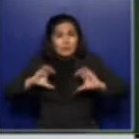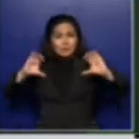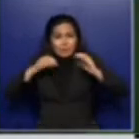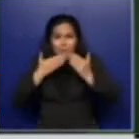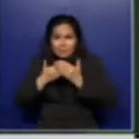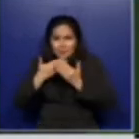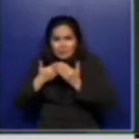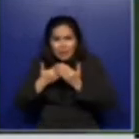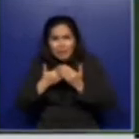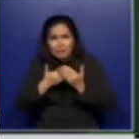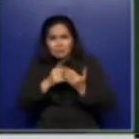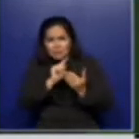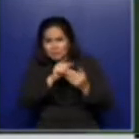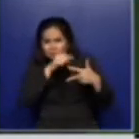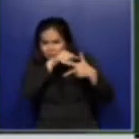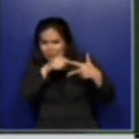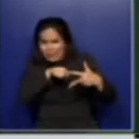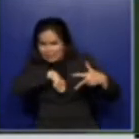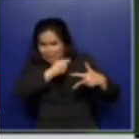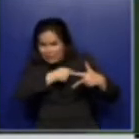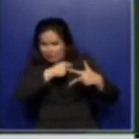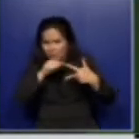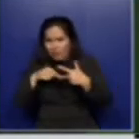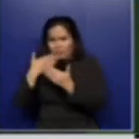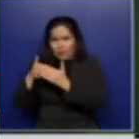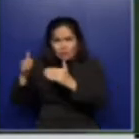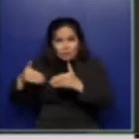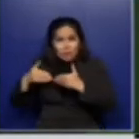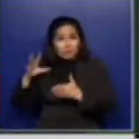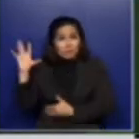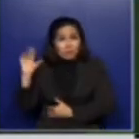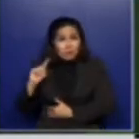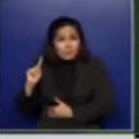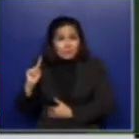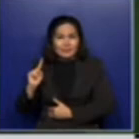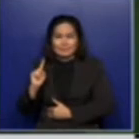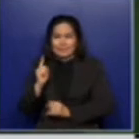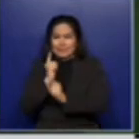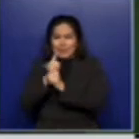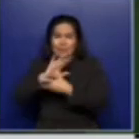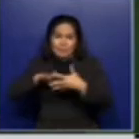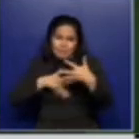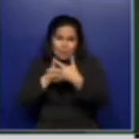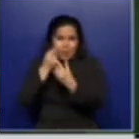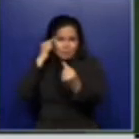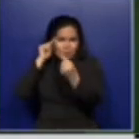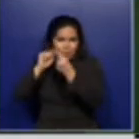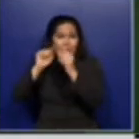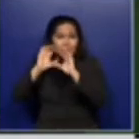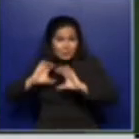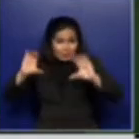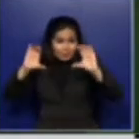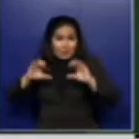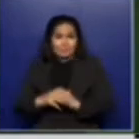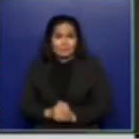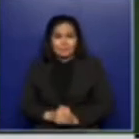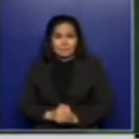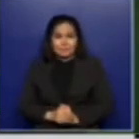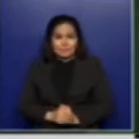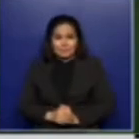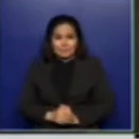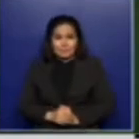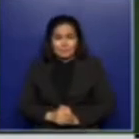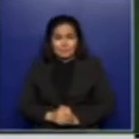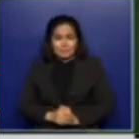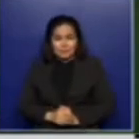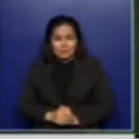หนครับรายได้เนี่ยที่รัฐบาลคาดการไว้เนี่ยก็คือรัฐบาลจะให้กรมที่มีหน้า